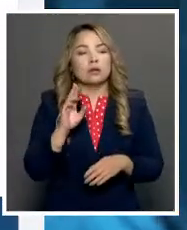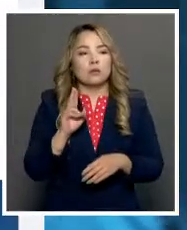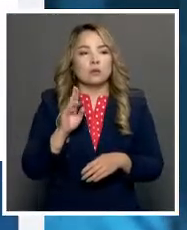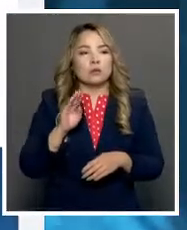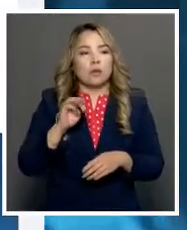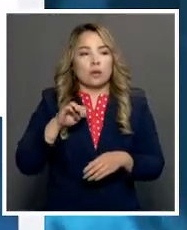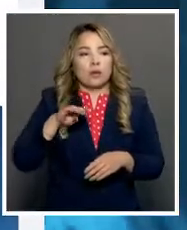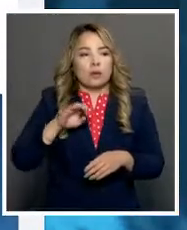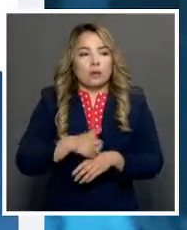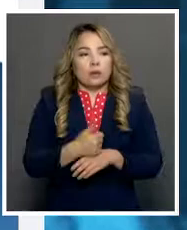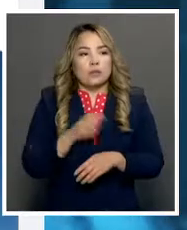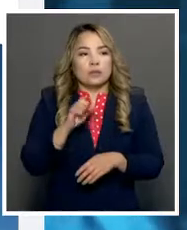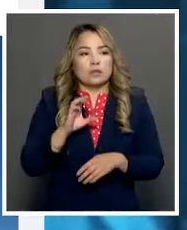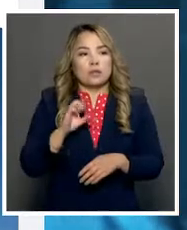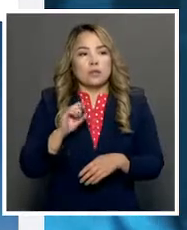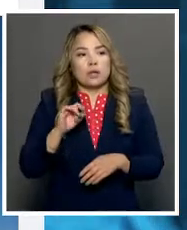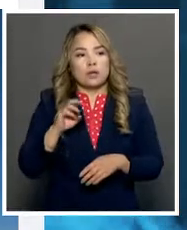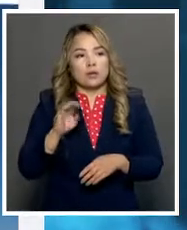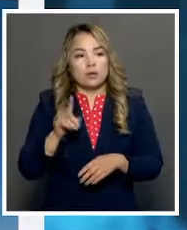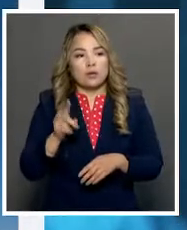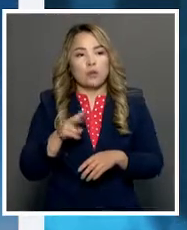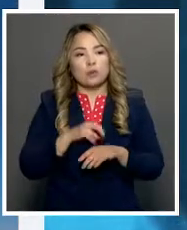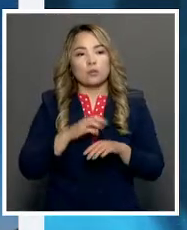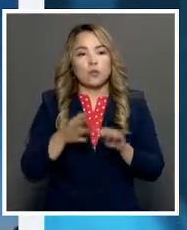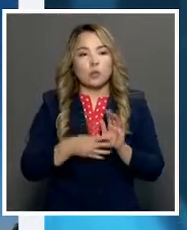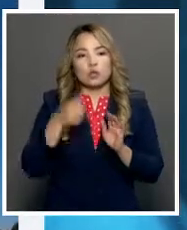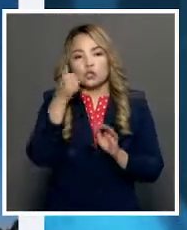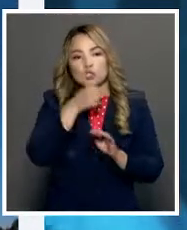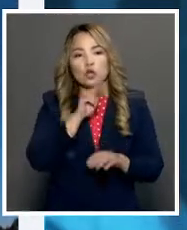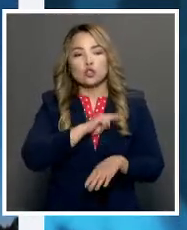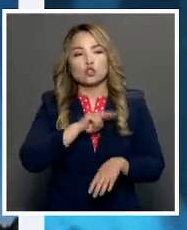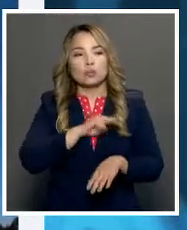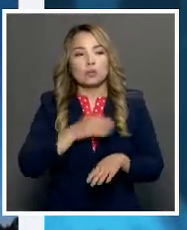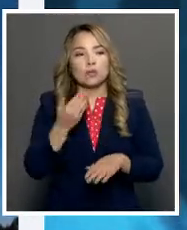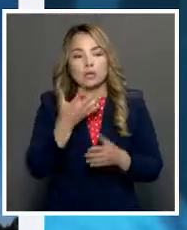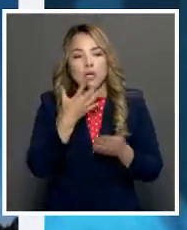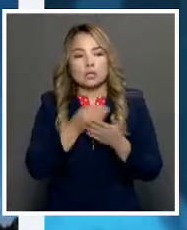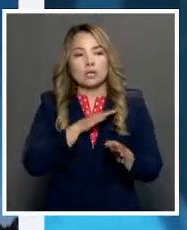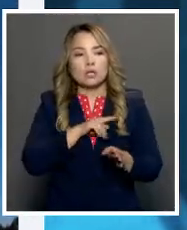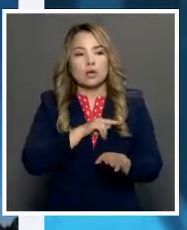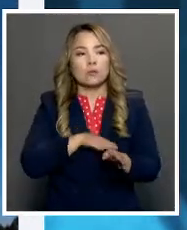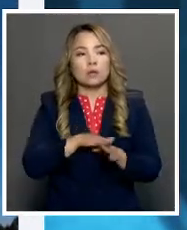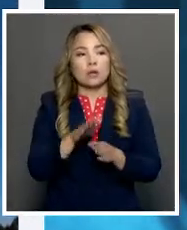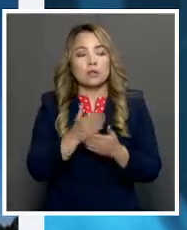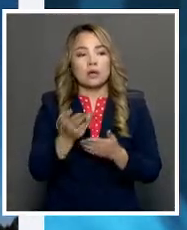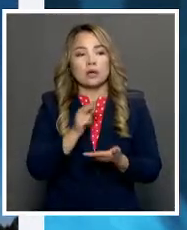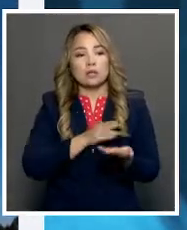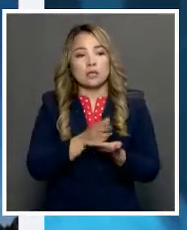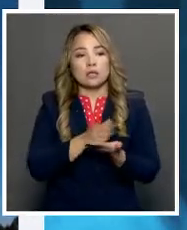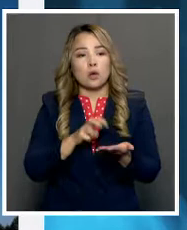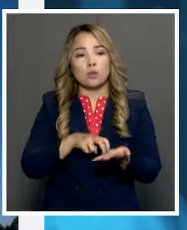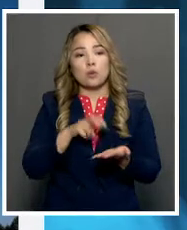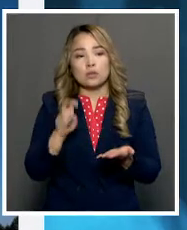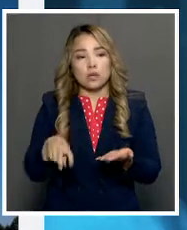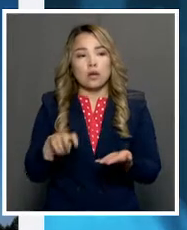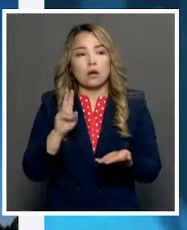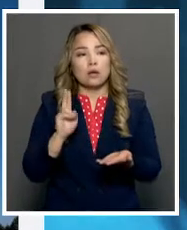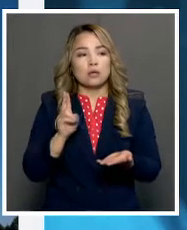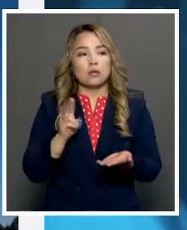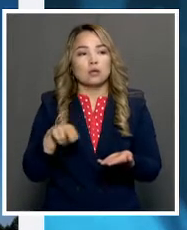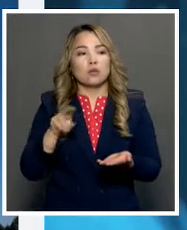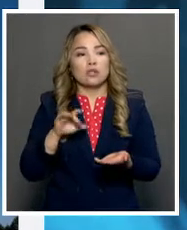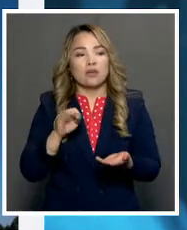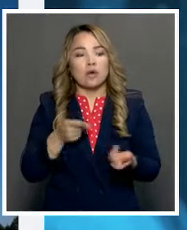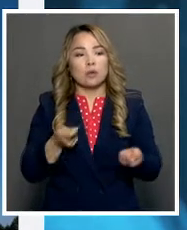Жамбыл облысының әкімі Бердібек Сапарбаевқа 2019 жылы жұмысында едәуір олқылықтарға жол беріп, қызметінен босатылған Қайрат